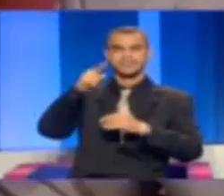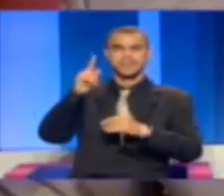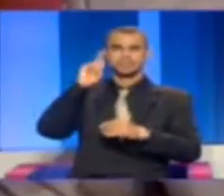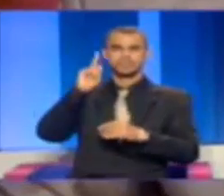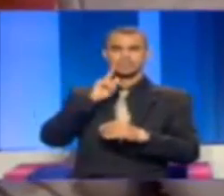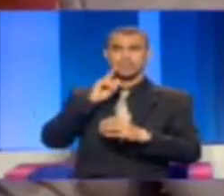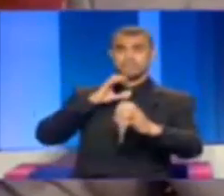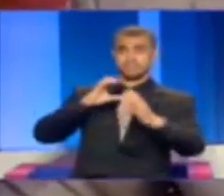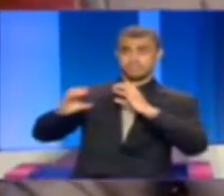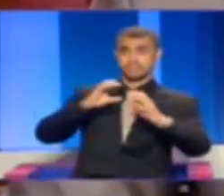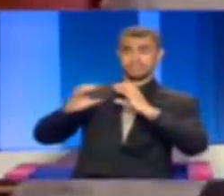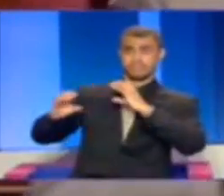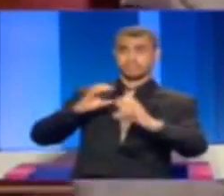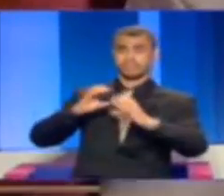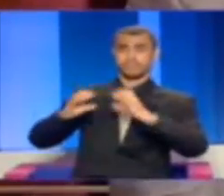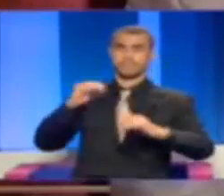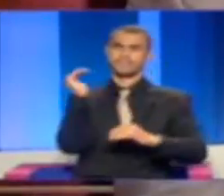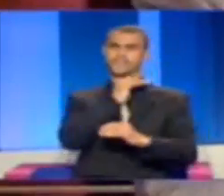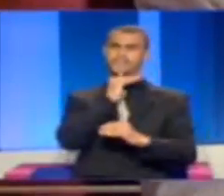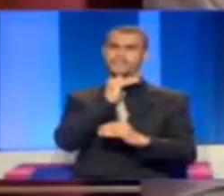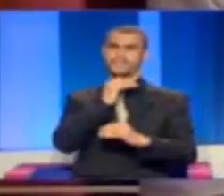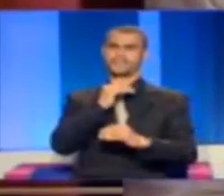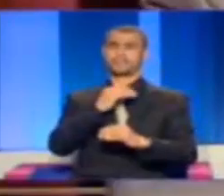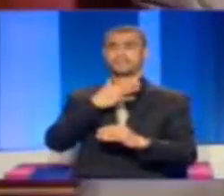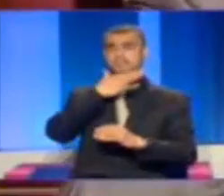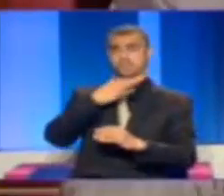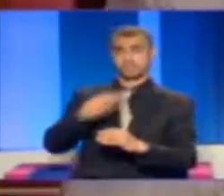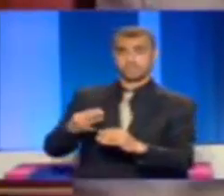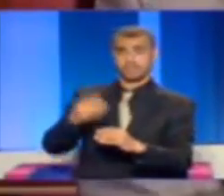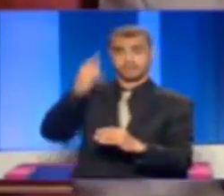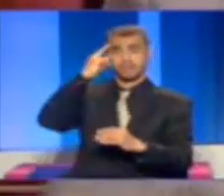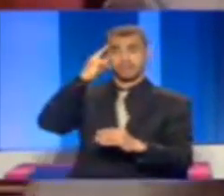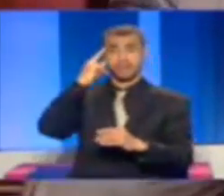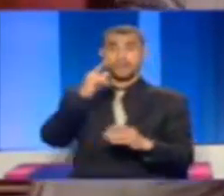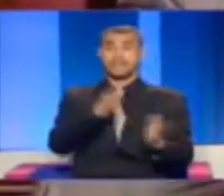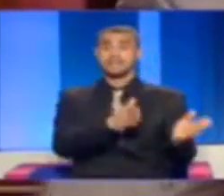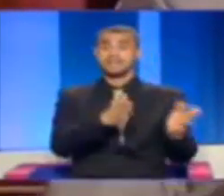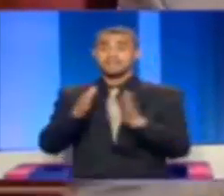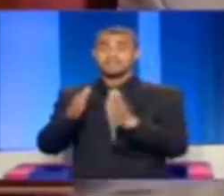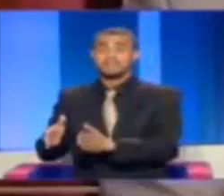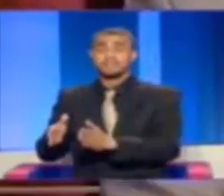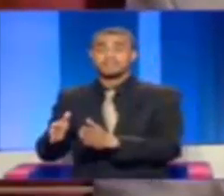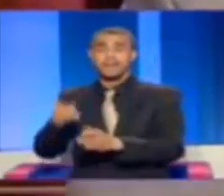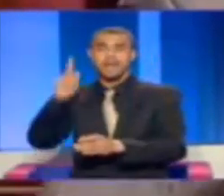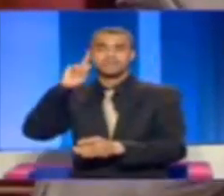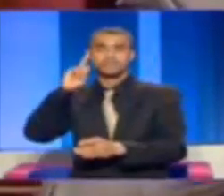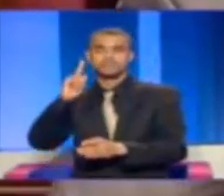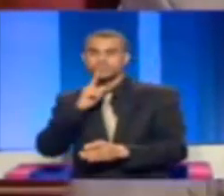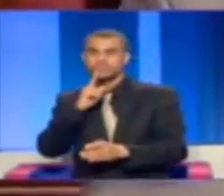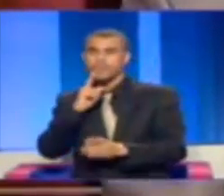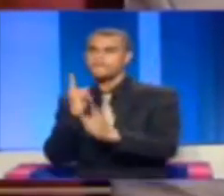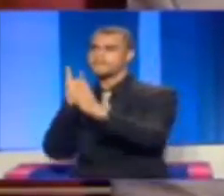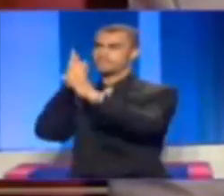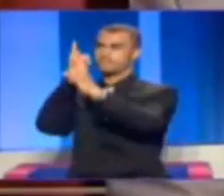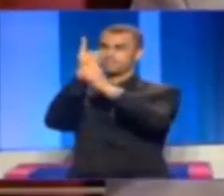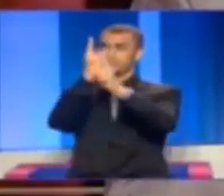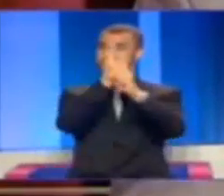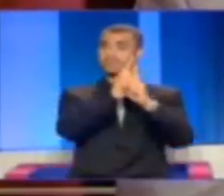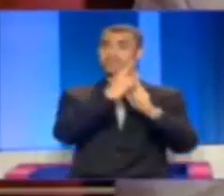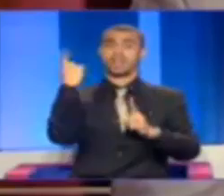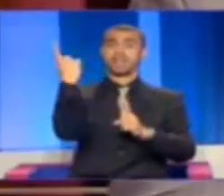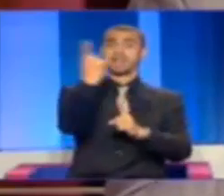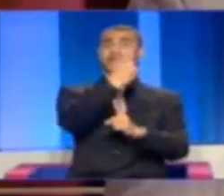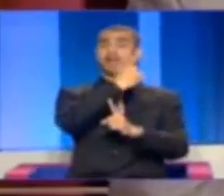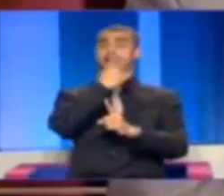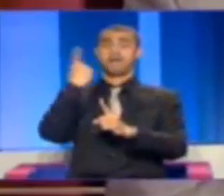لانه والخصوصيه ديال لغه الاشاره انه يمكن اصم مغربي يتلاقى مع الياباني ولا مع الامريكي ولا مع ايا